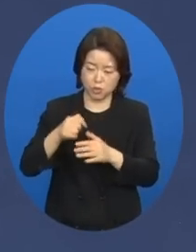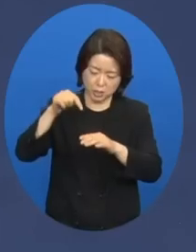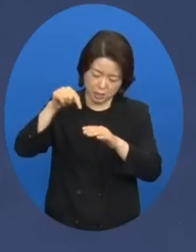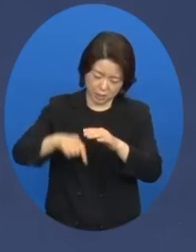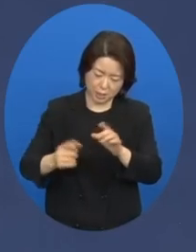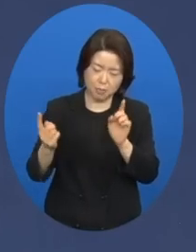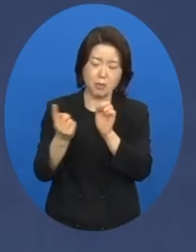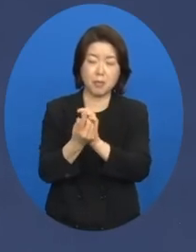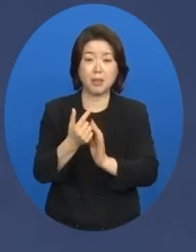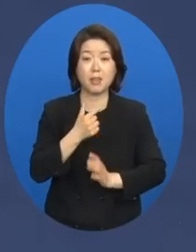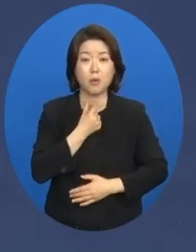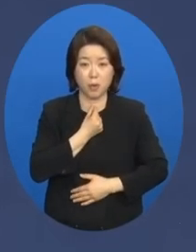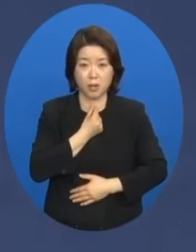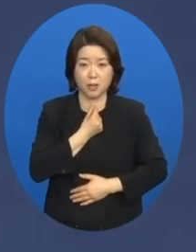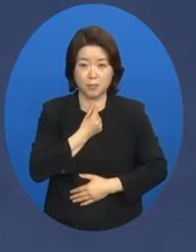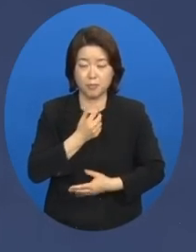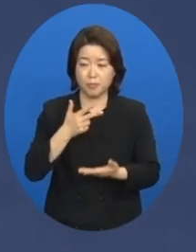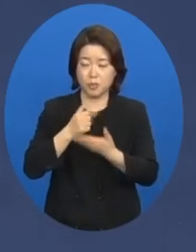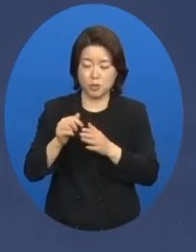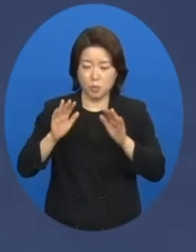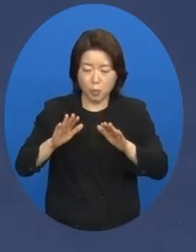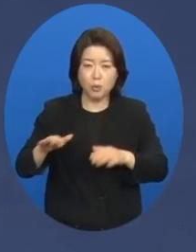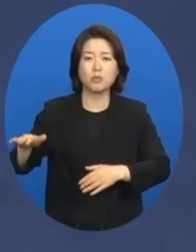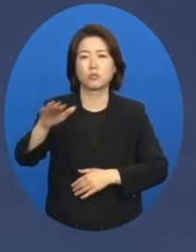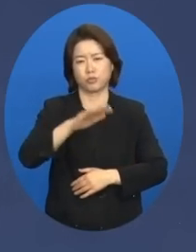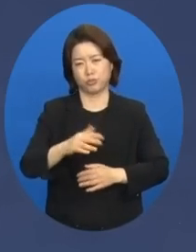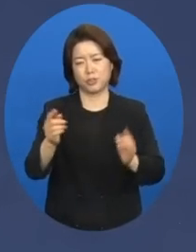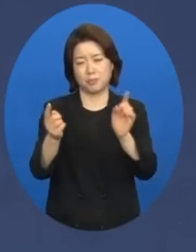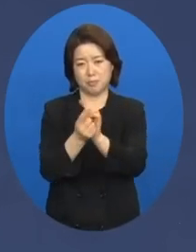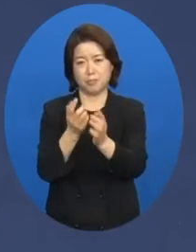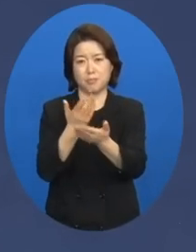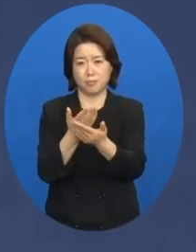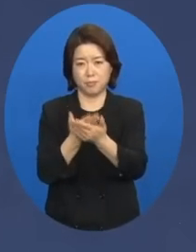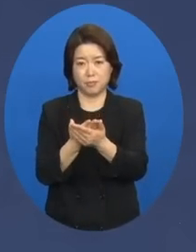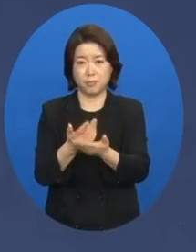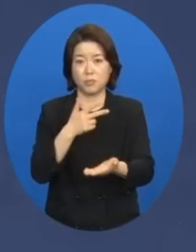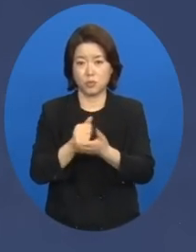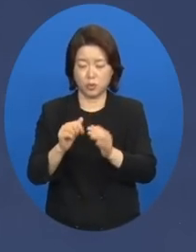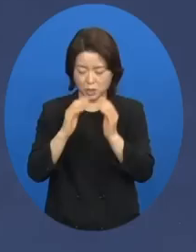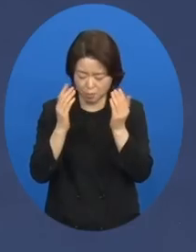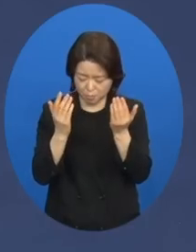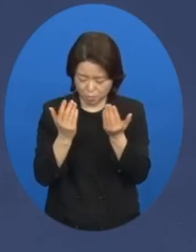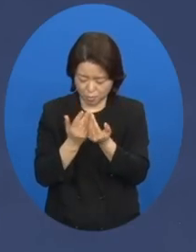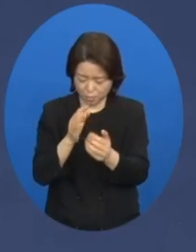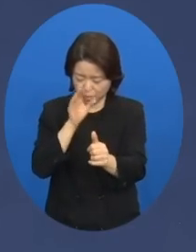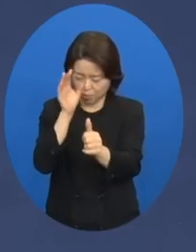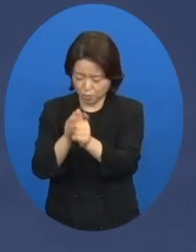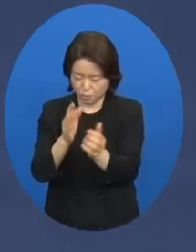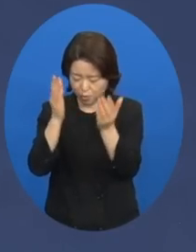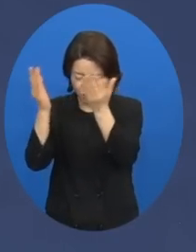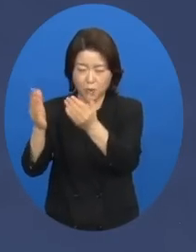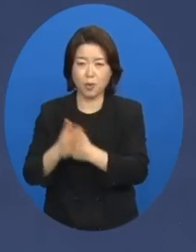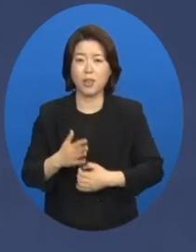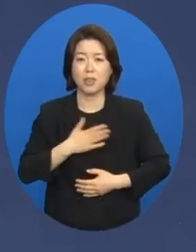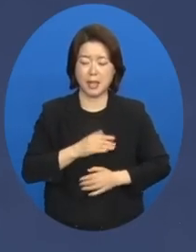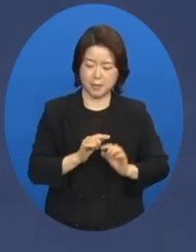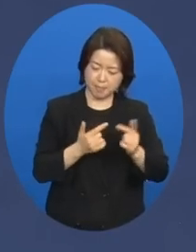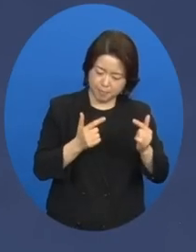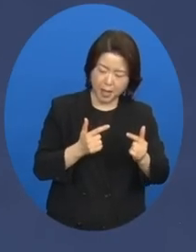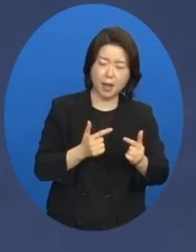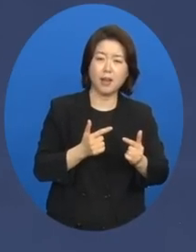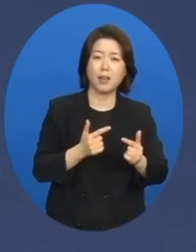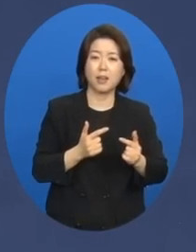만나기를 원합니다. 주님 오늘 우리를 만나주소서. 주님께 모든 것을 맡기고 자기를 부인하고